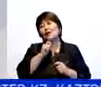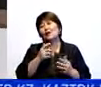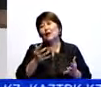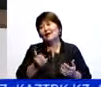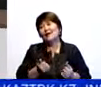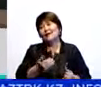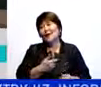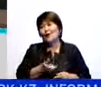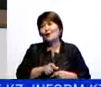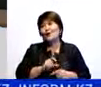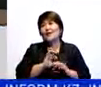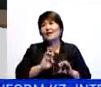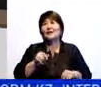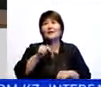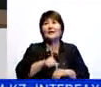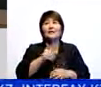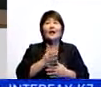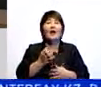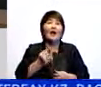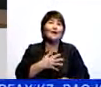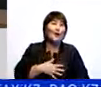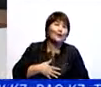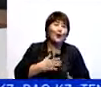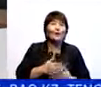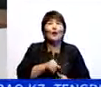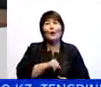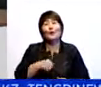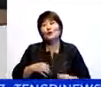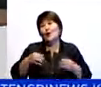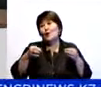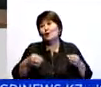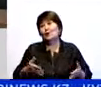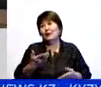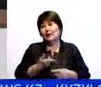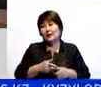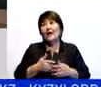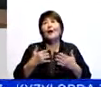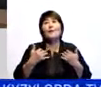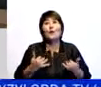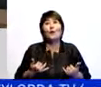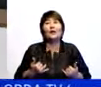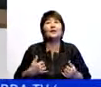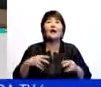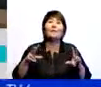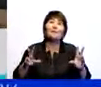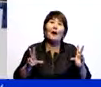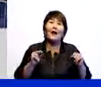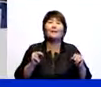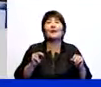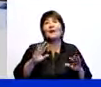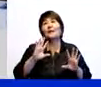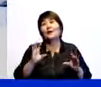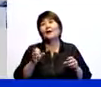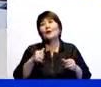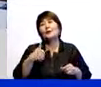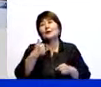Еленгеннен кейін өте керемет сезімде тұрмын, әрі толқып та тұрмын, өзім оны күтпегенде едім. Бүгін бабымда келісіп осы